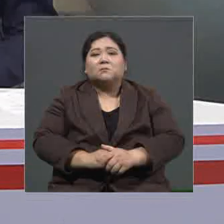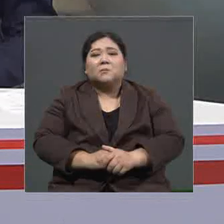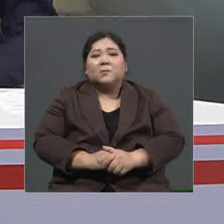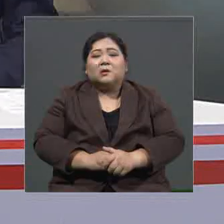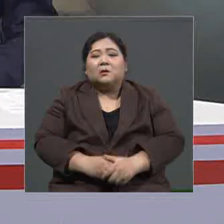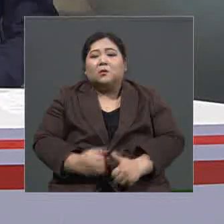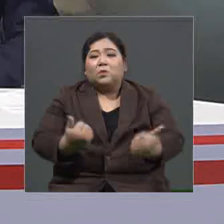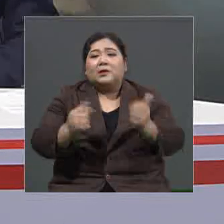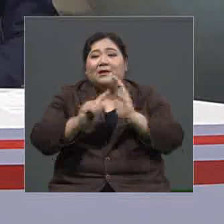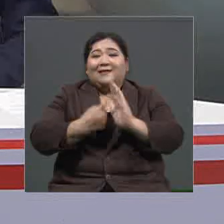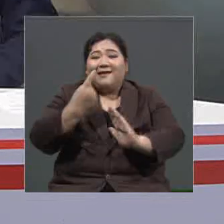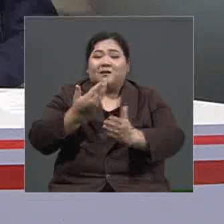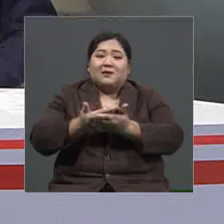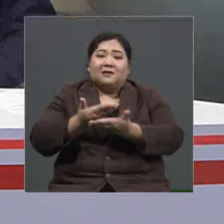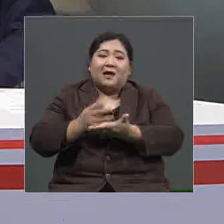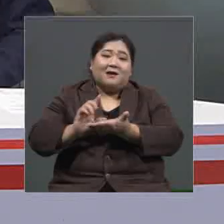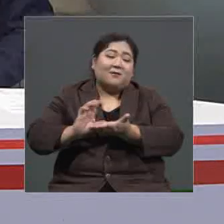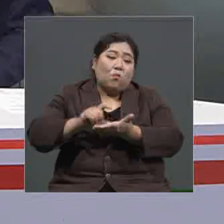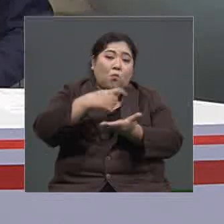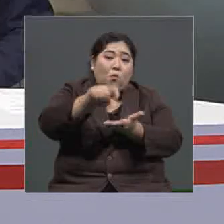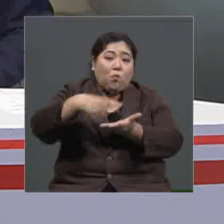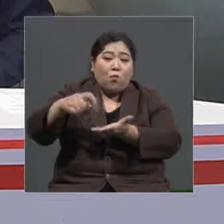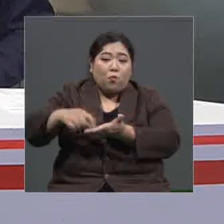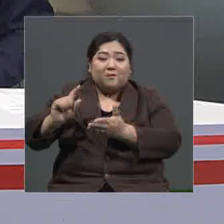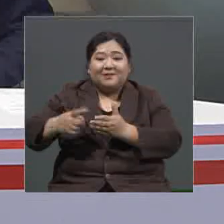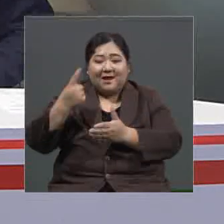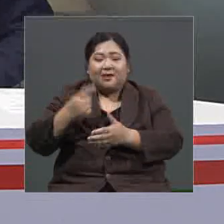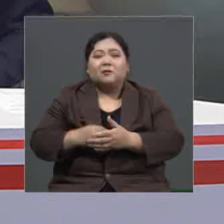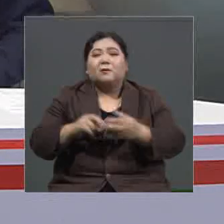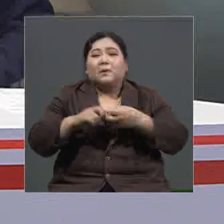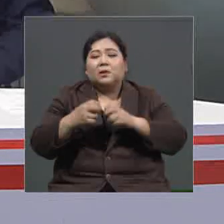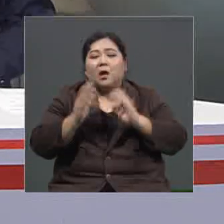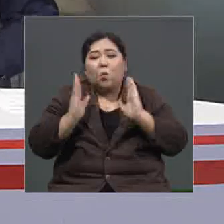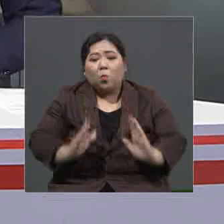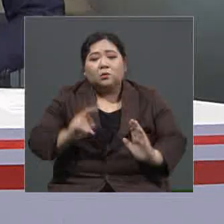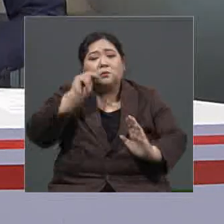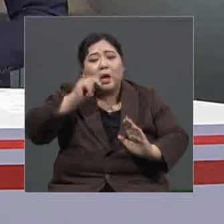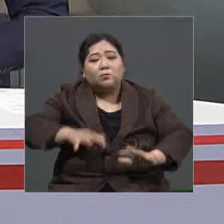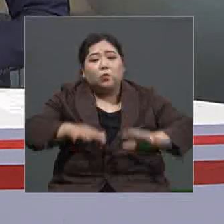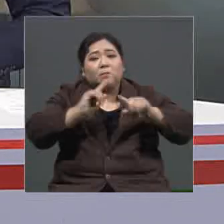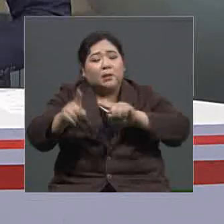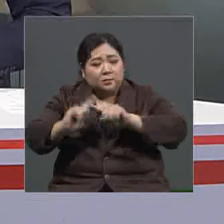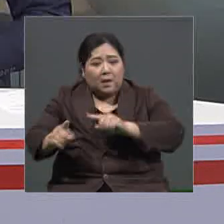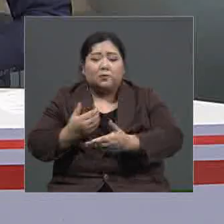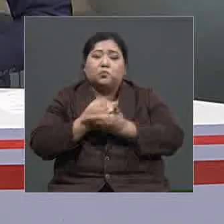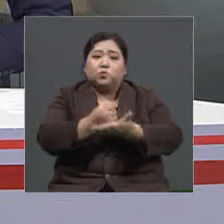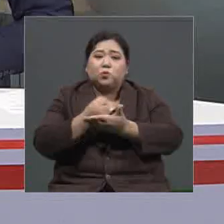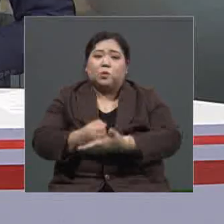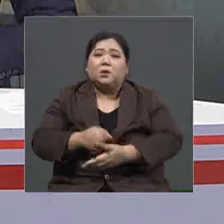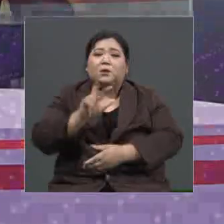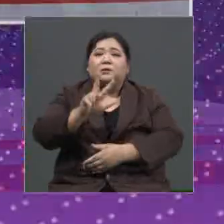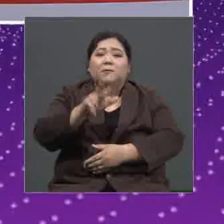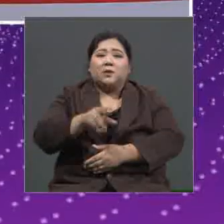วันแรกที่เงินก่อนแรกจะโอนถึมือนะกับสรับผู้ประสบภัยเพื่อให้การช่วยเหือ 3,623